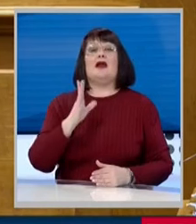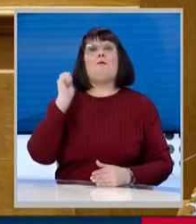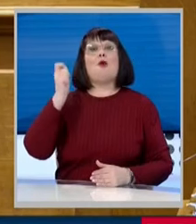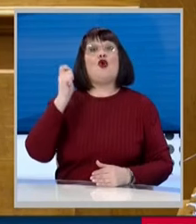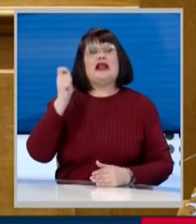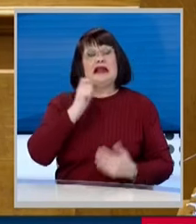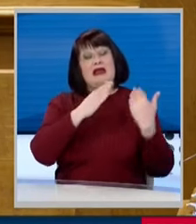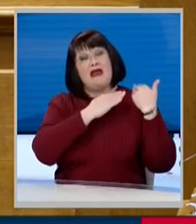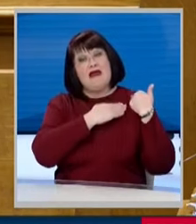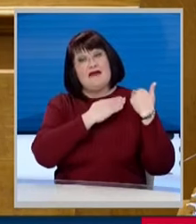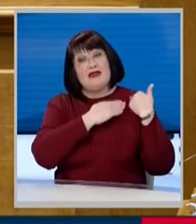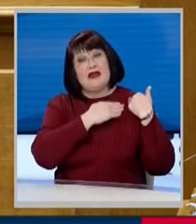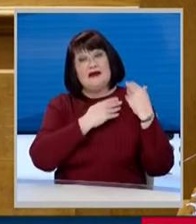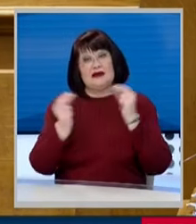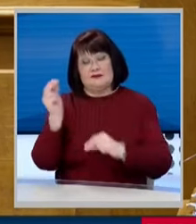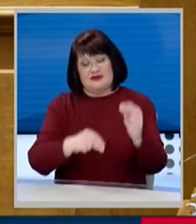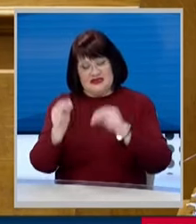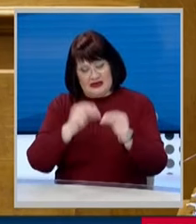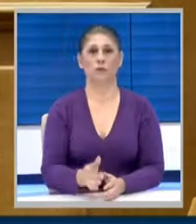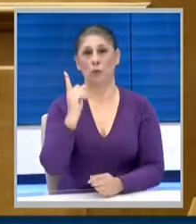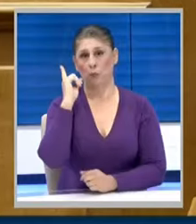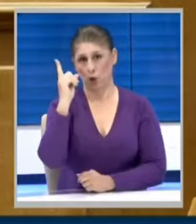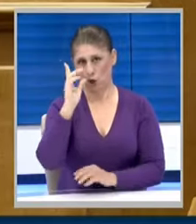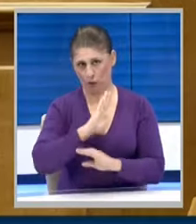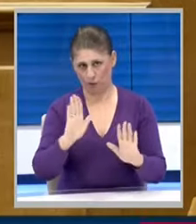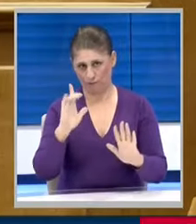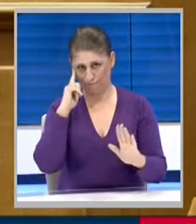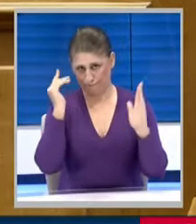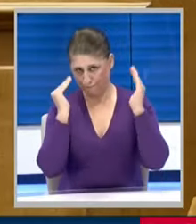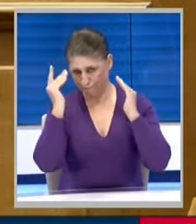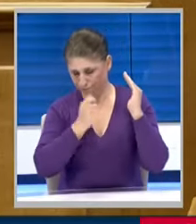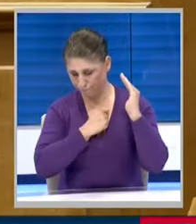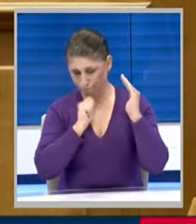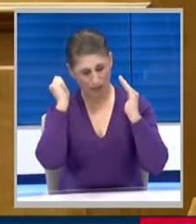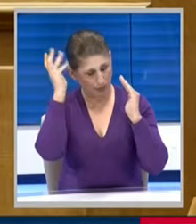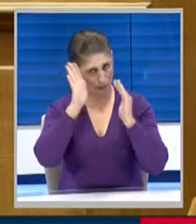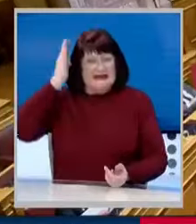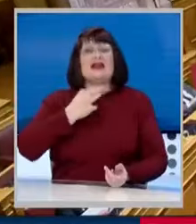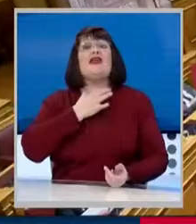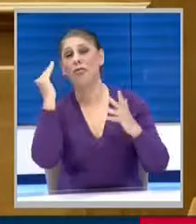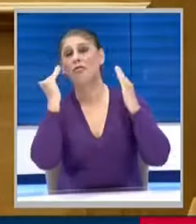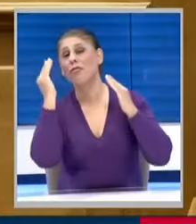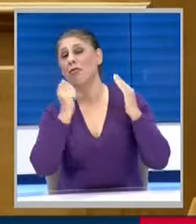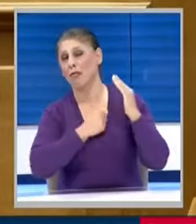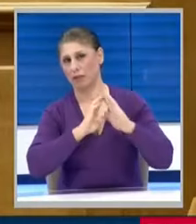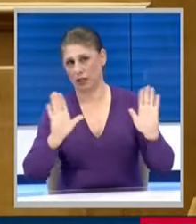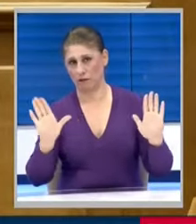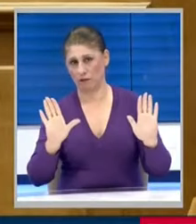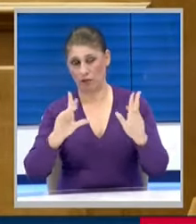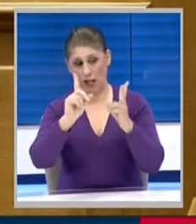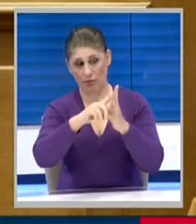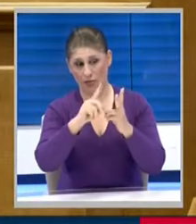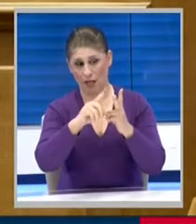ευθύνης με την ψήφο σας. Δυσπιστούμε απέναντι στους δυσπιστούντες. Αποδοκιμάζουμε